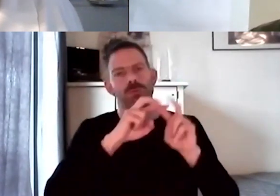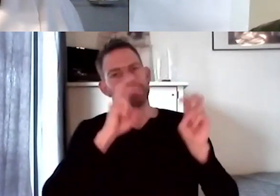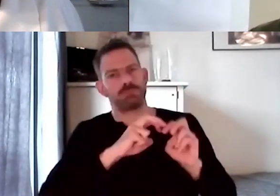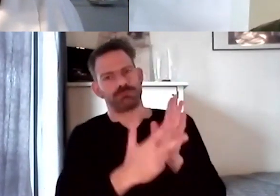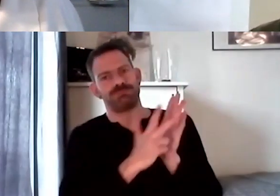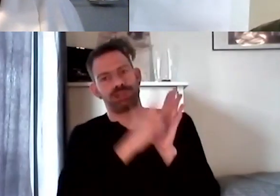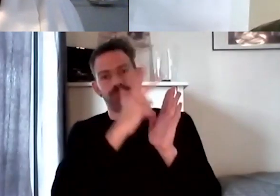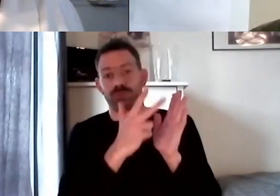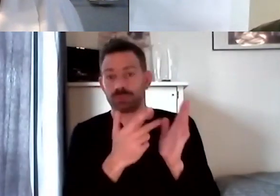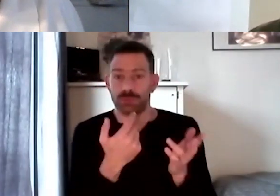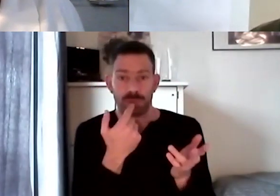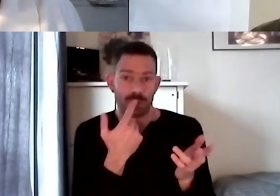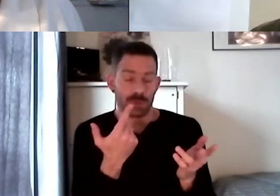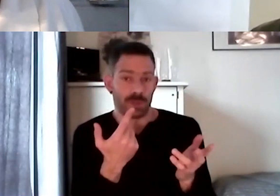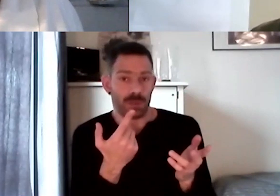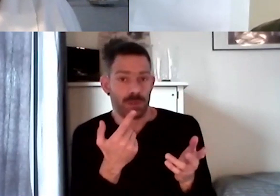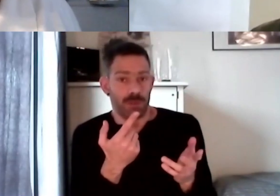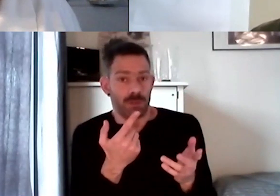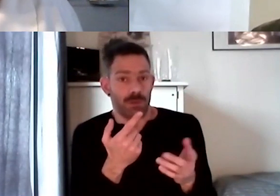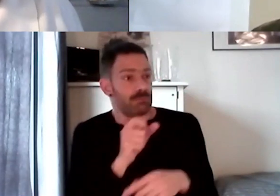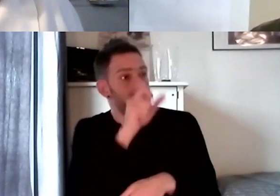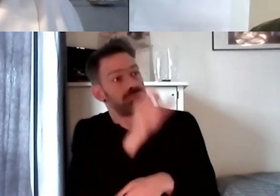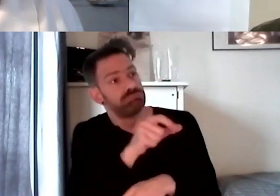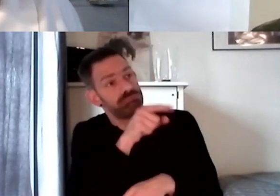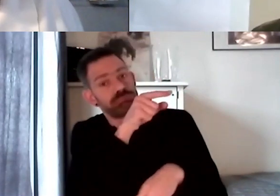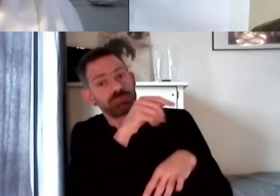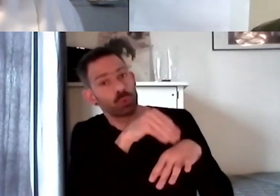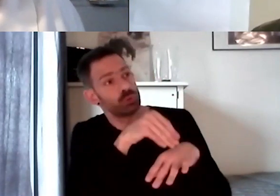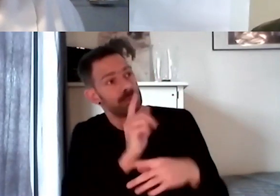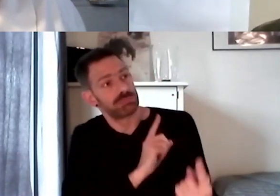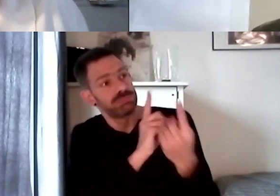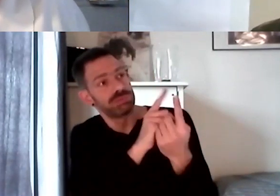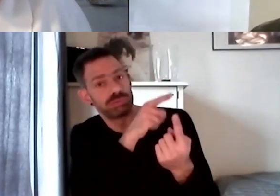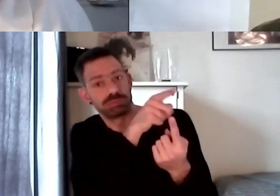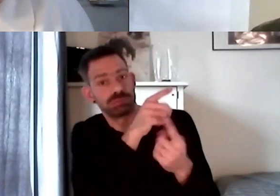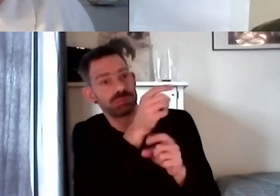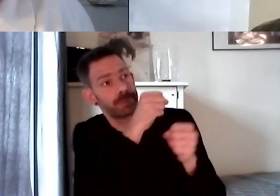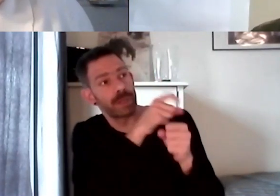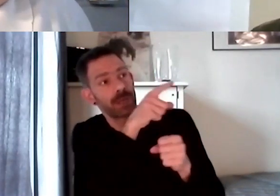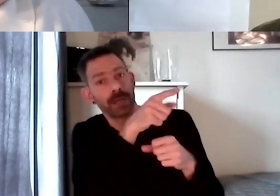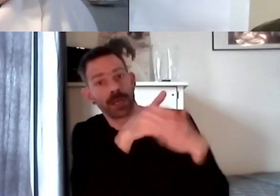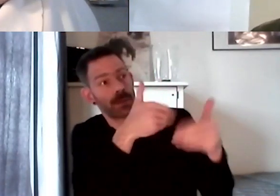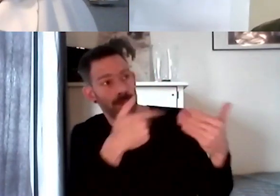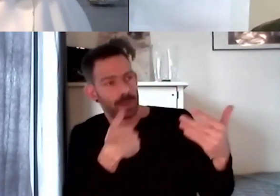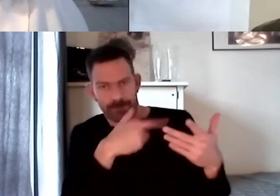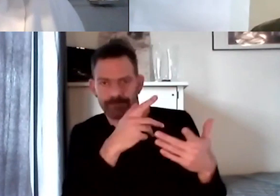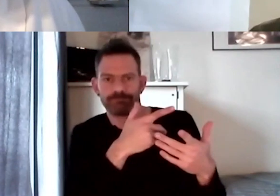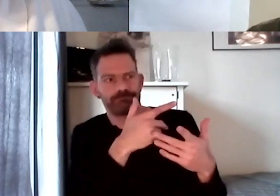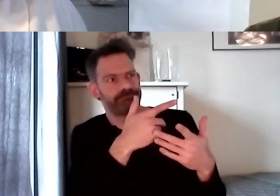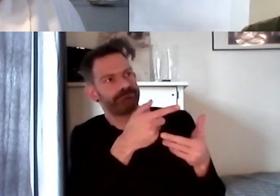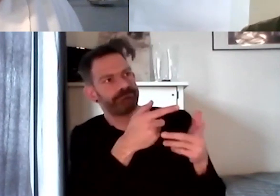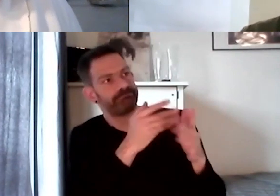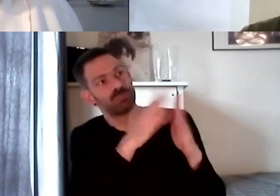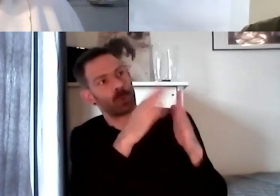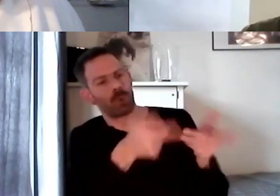aux consultants que vous contactez et qui développent les bilans de compétences, parce qu'effectivement, sur le marché, on voit un petit peu de tout, hein,